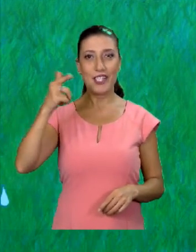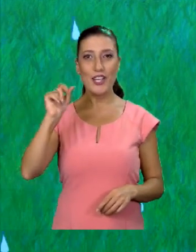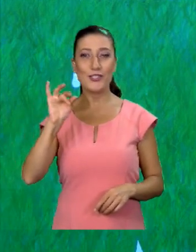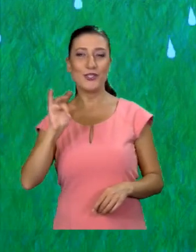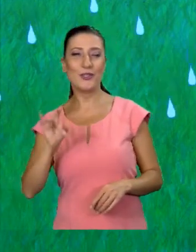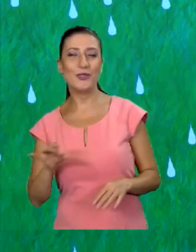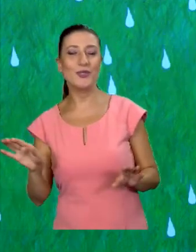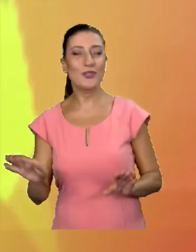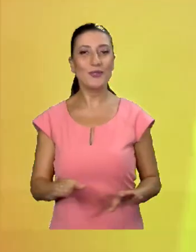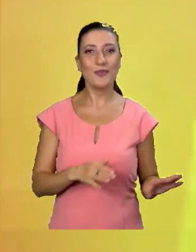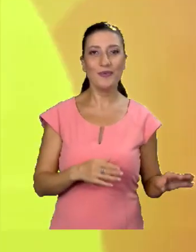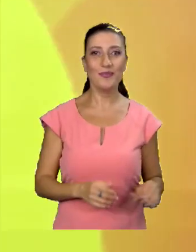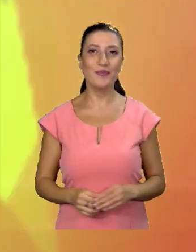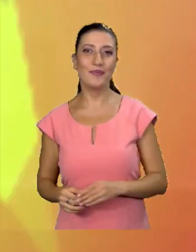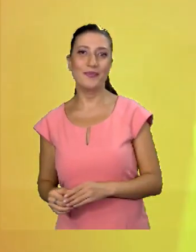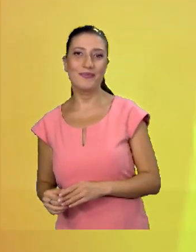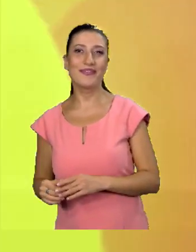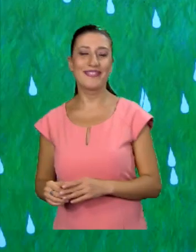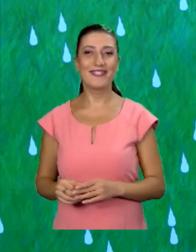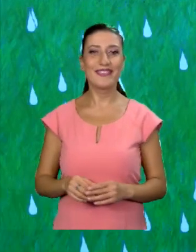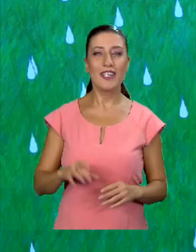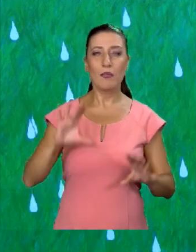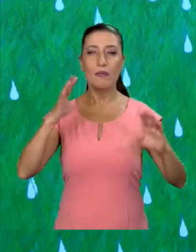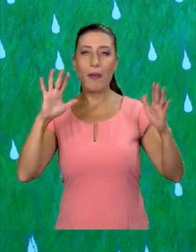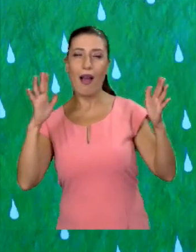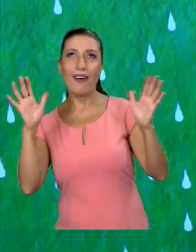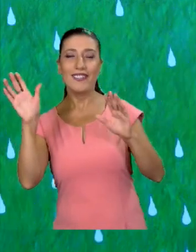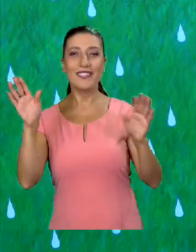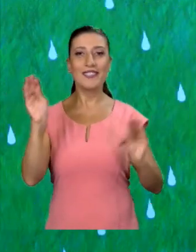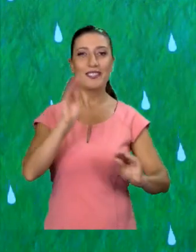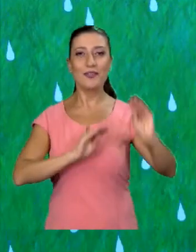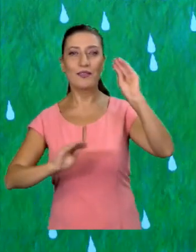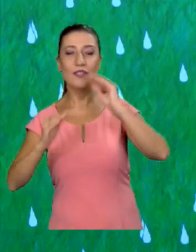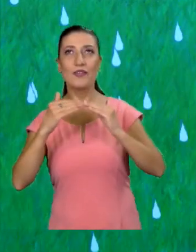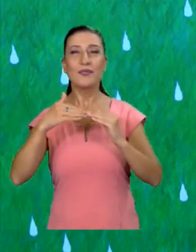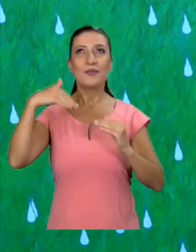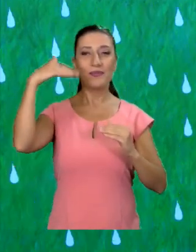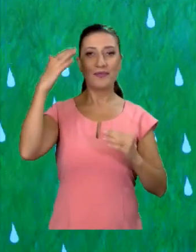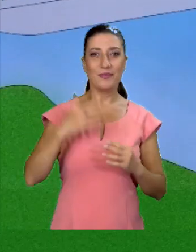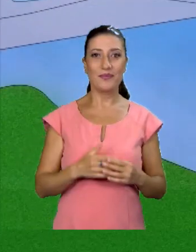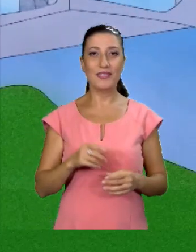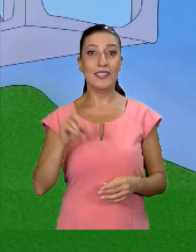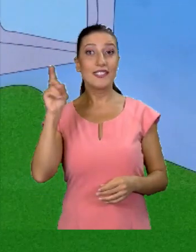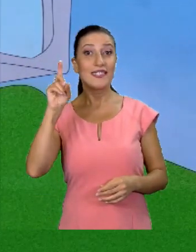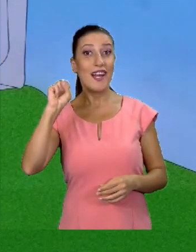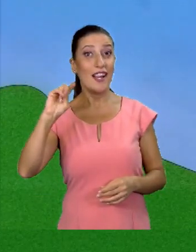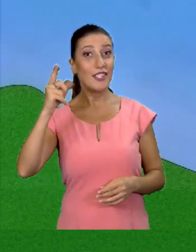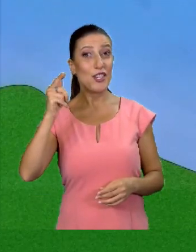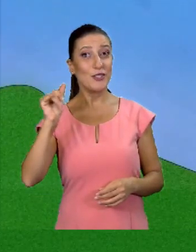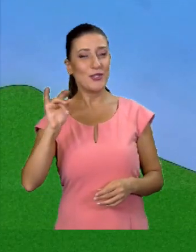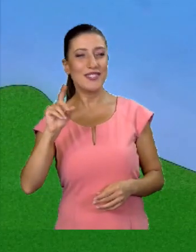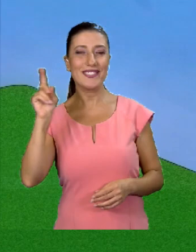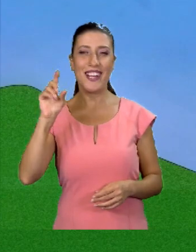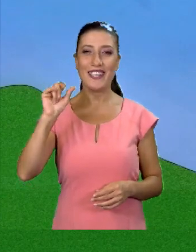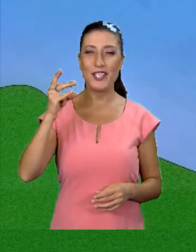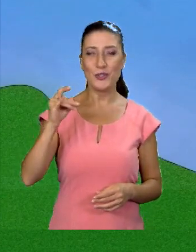Զանգեզուր, Զանգեզուր, զմրուխտով են զարդարված լեռները ծուր, Զանգեզուր,